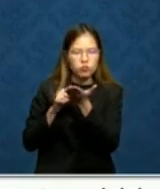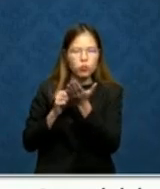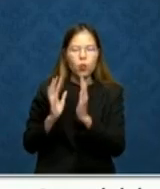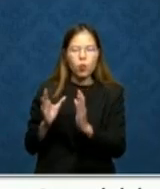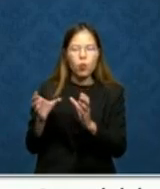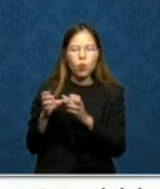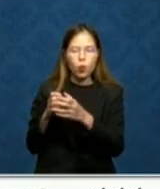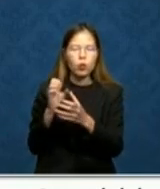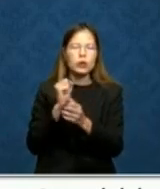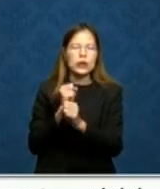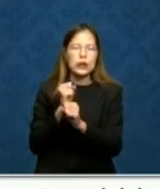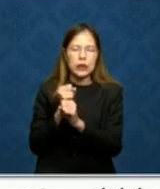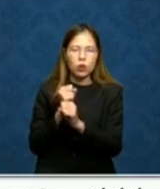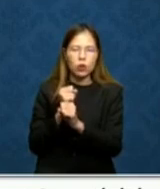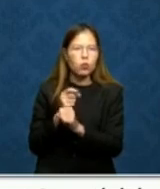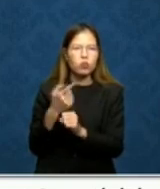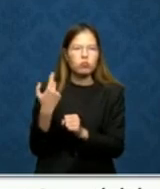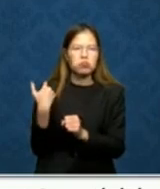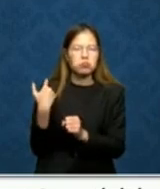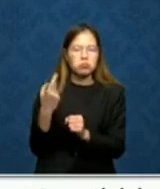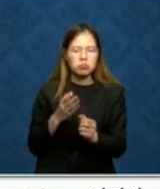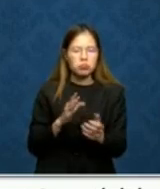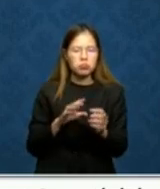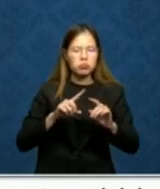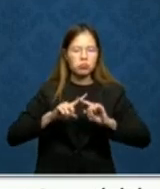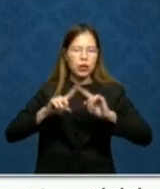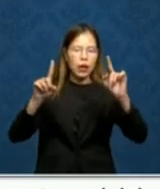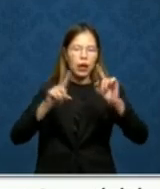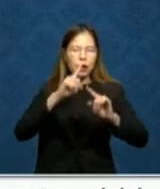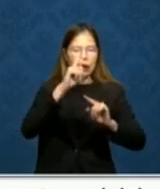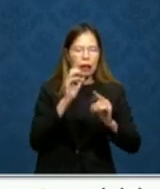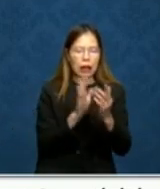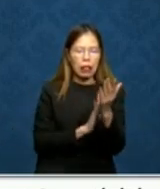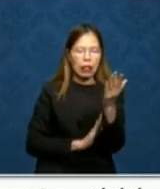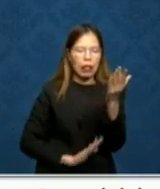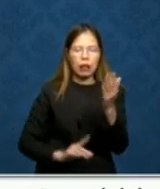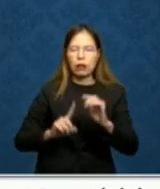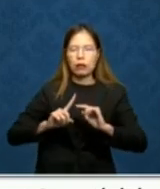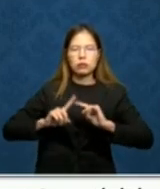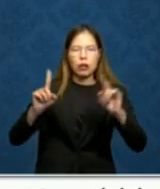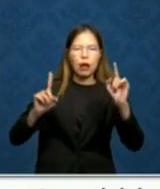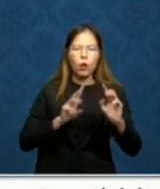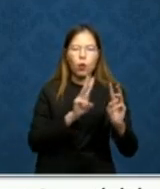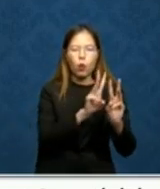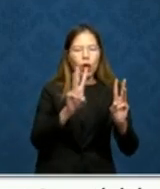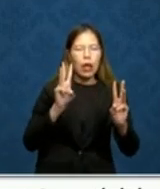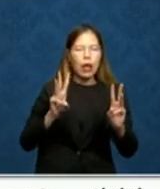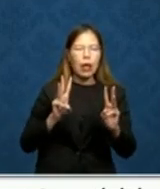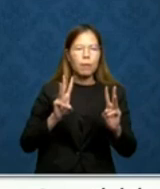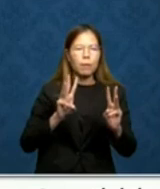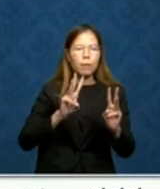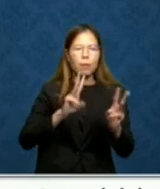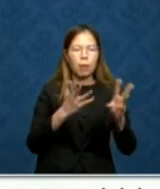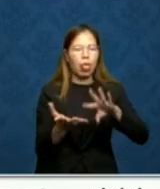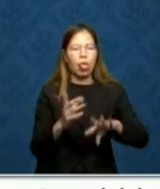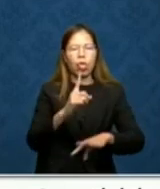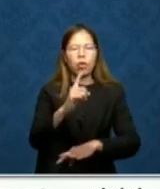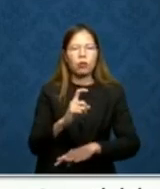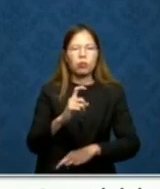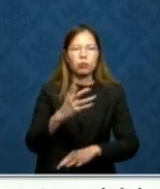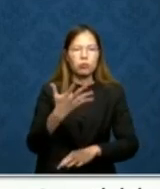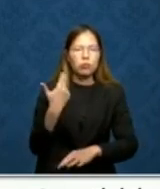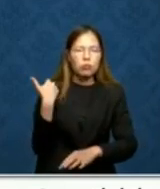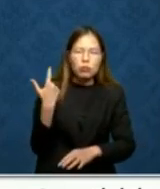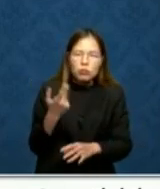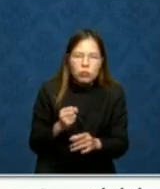ข้องได้อย่างทันท่วงทีไม่เหมือนช่องทางของบ้านเรานะคะที่โทรไปไลน์ไปเว็บล่มดังนั้นนะคะการทำงานของ eSafety